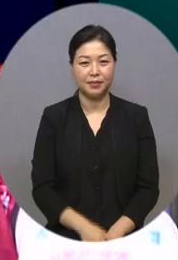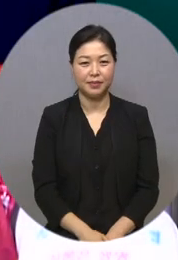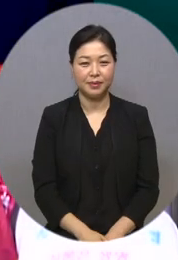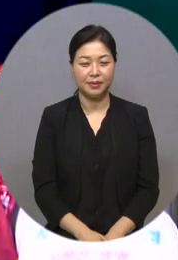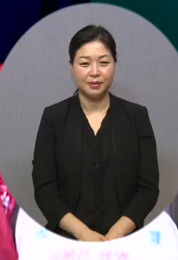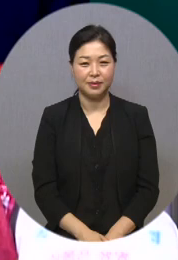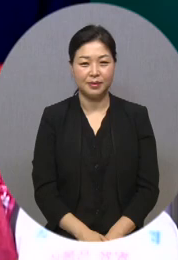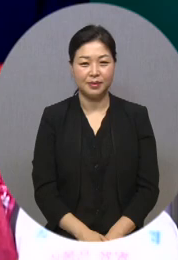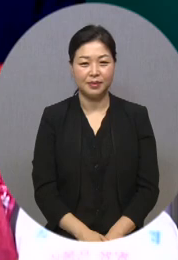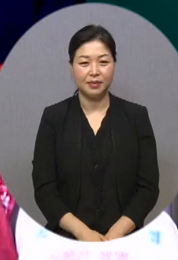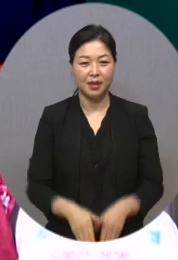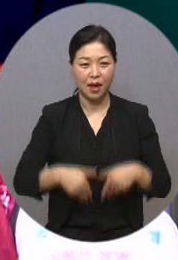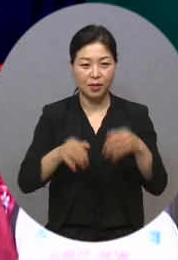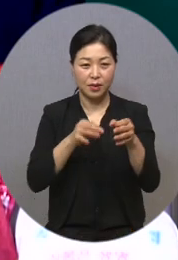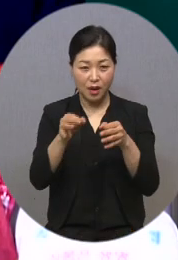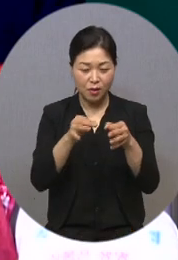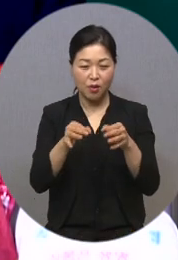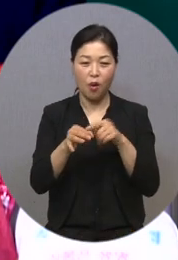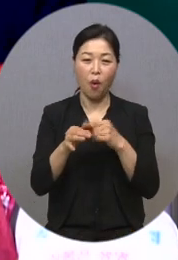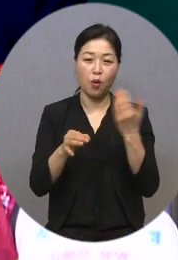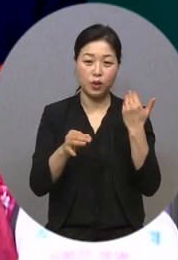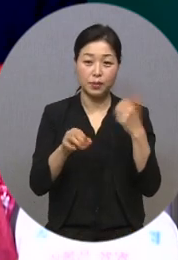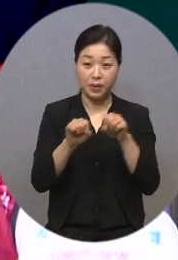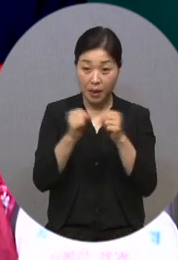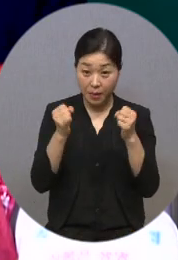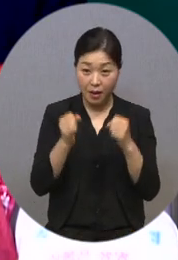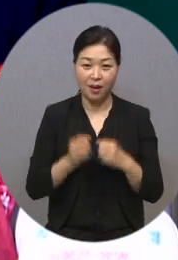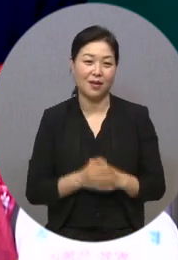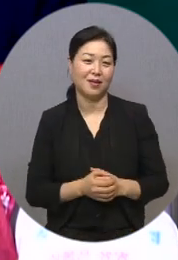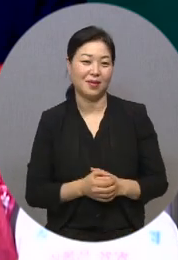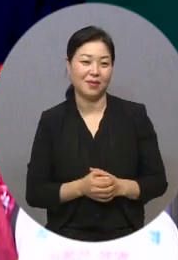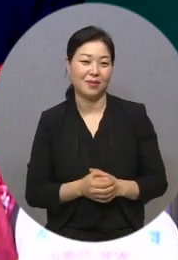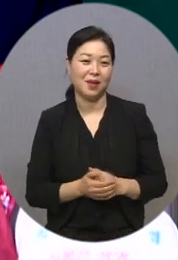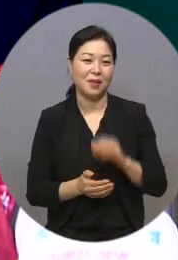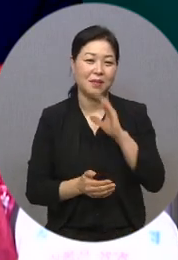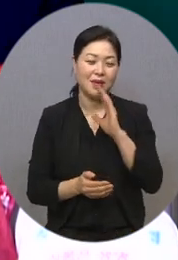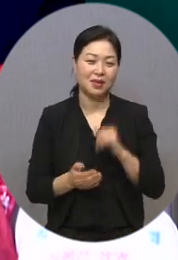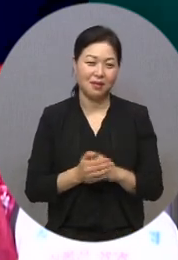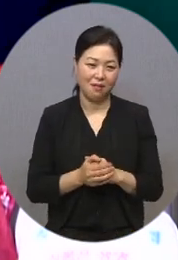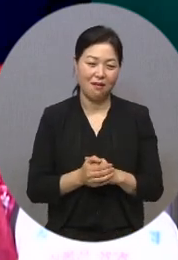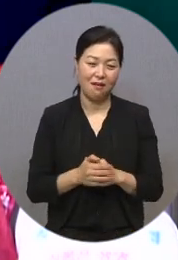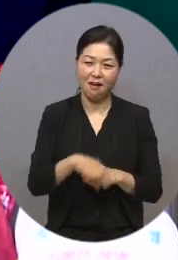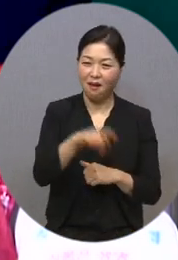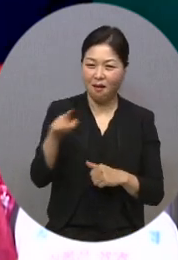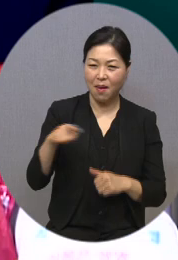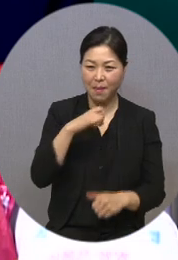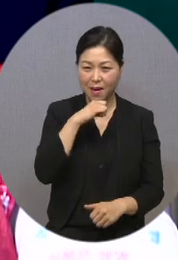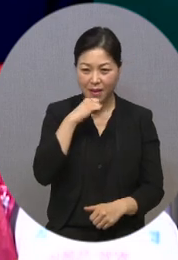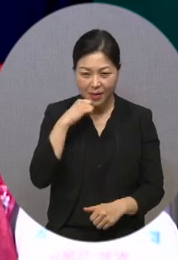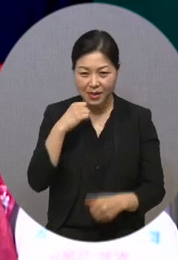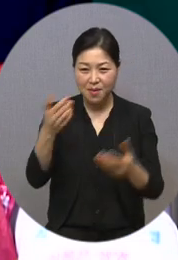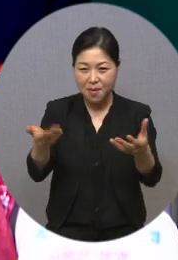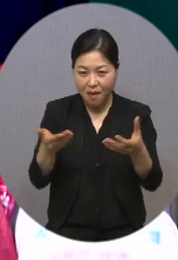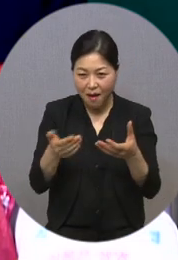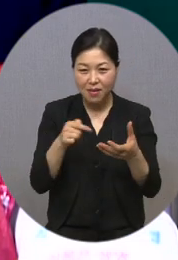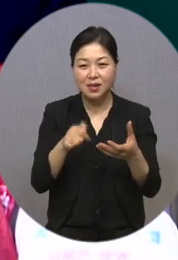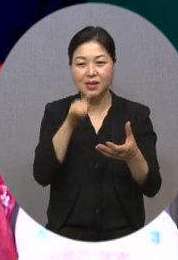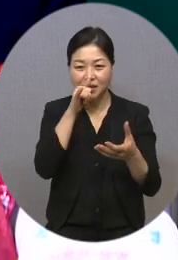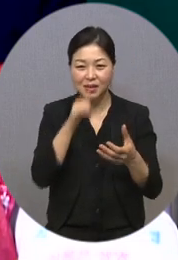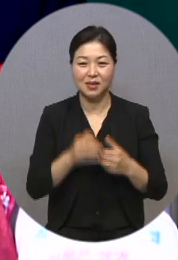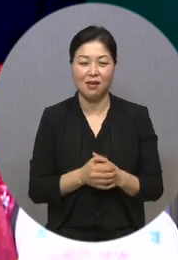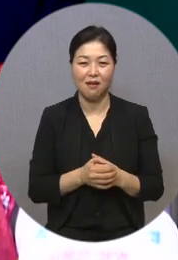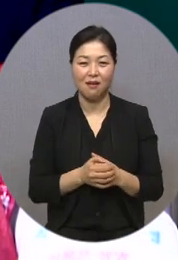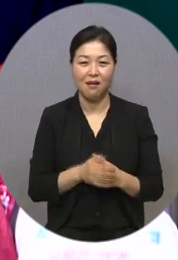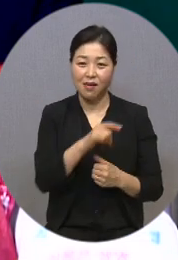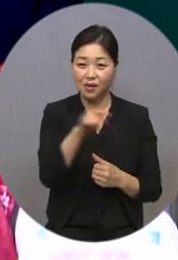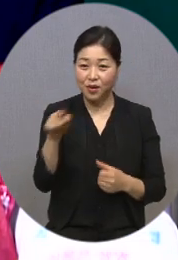아니, 남도장터 요즘에 대박 났다면서요. 오늘 사내 TV가 다 나온 것 같습니다. 그니까. 아니, 대박 난 남도장터 소개